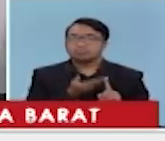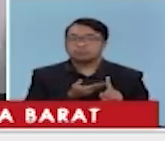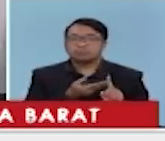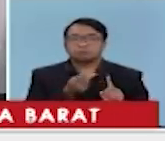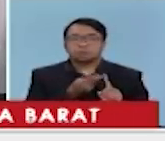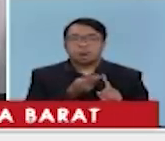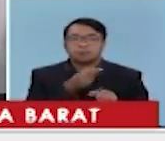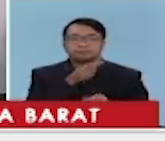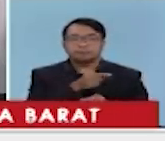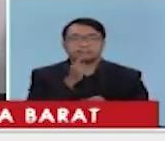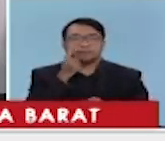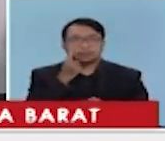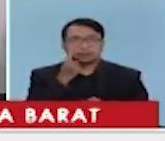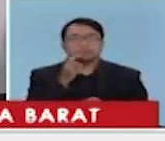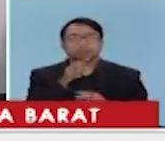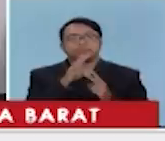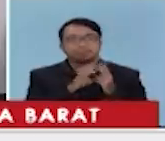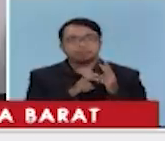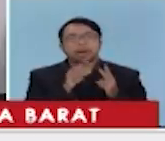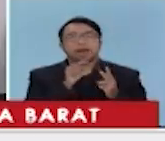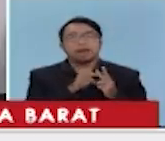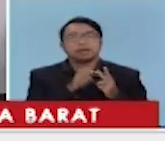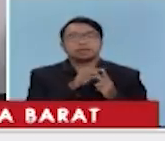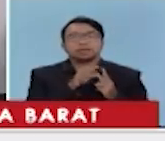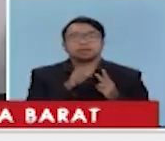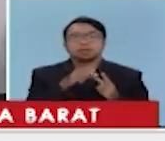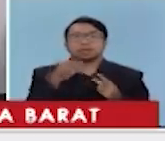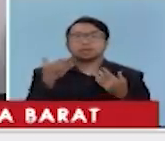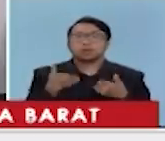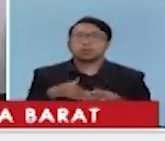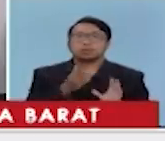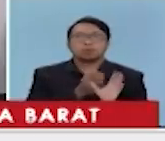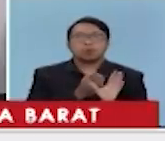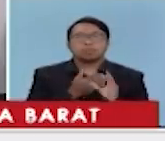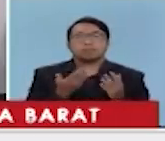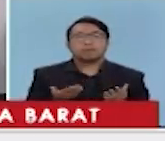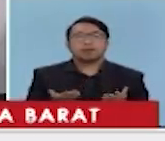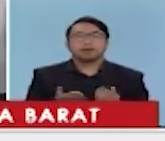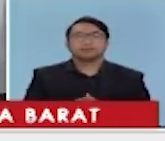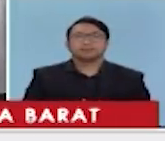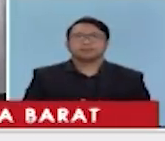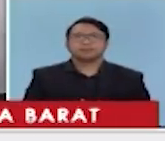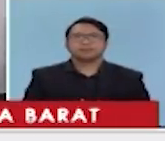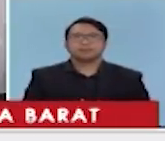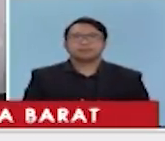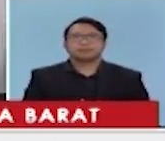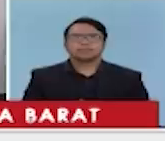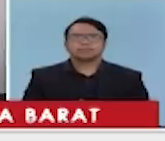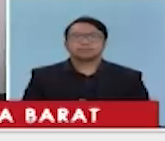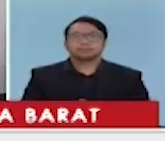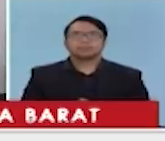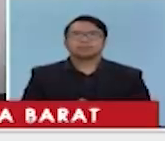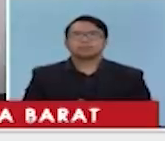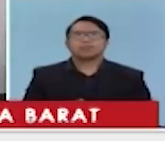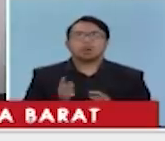yang masih diperiksa dan nanti akan disangkakan pasal apa, Pak? Ya, jadi kami melihat dari aspek hukum, Mbak. Tapi